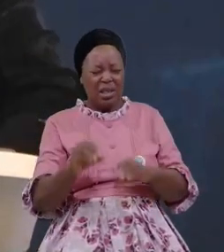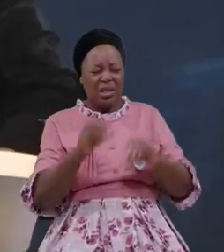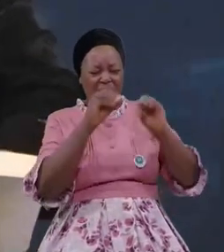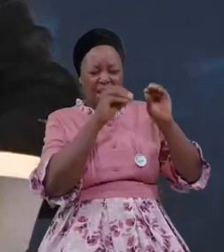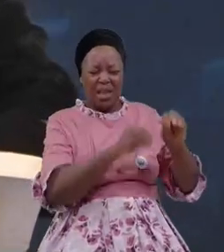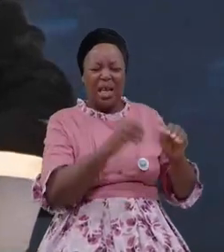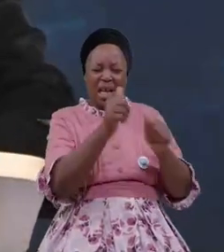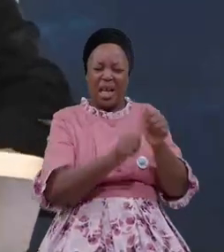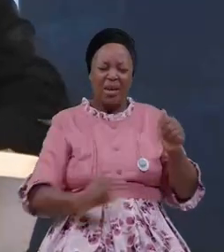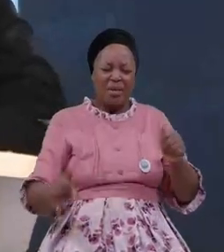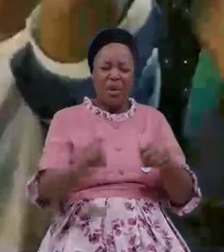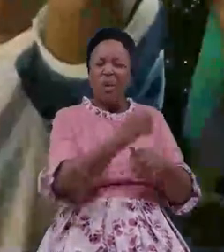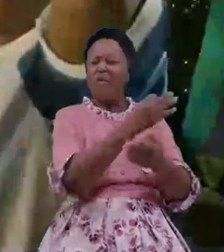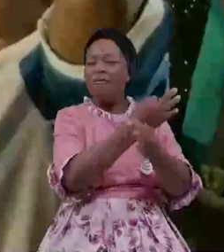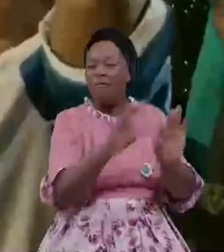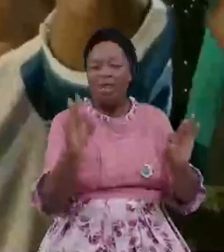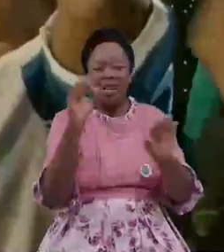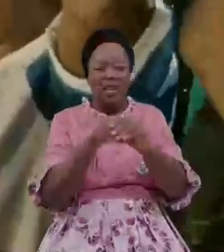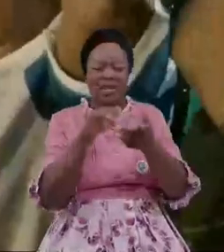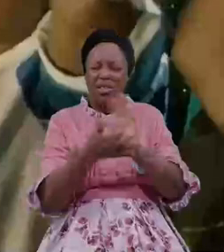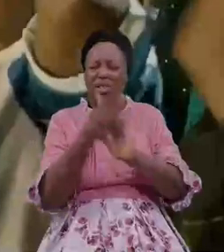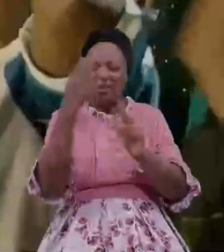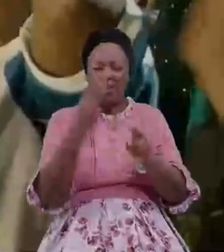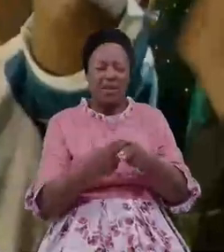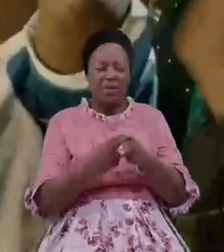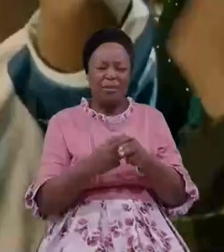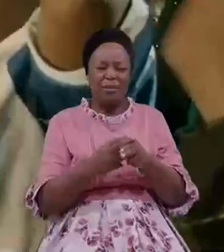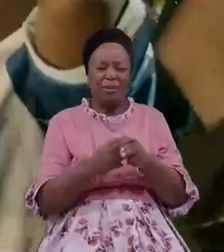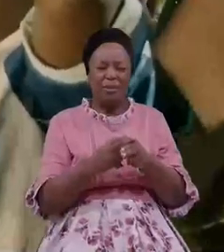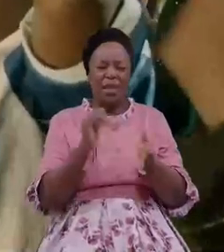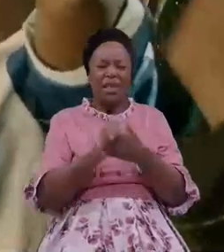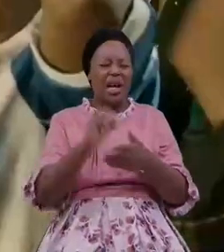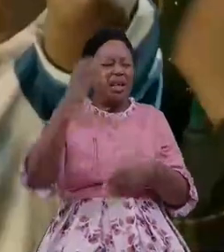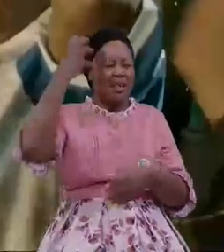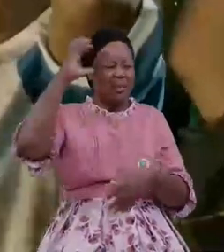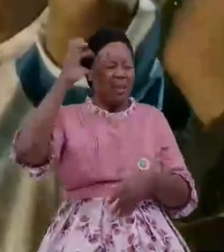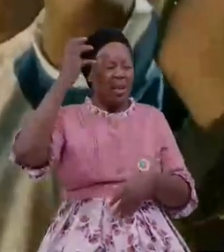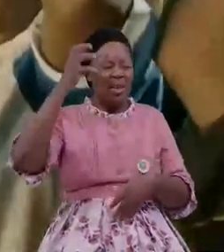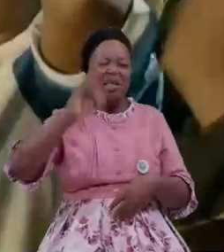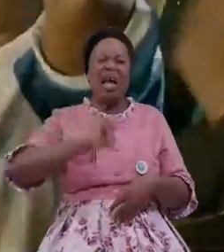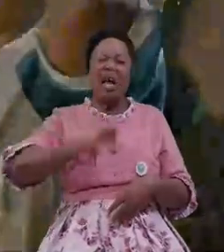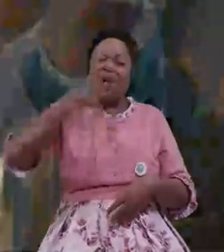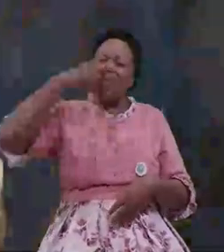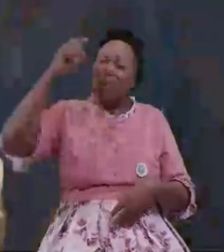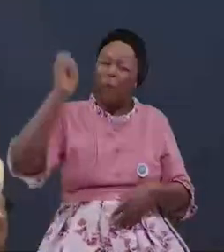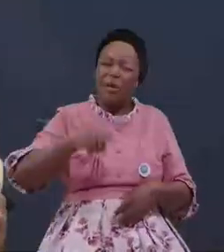affranchi tout le monde cette folie je te